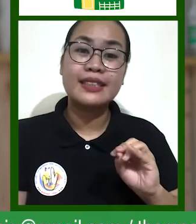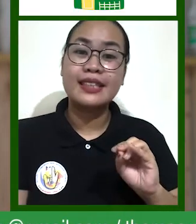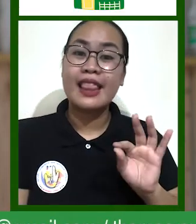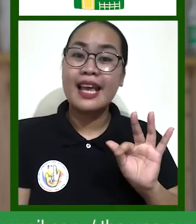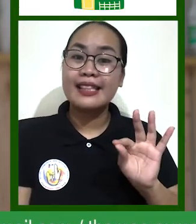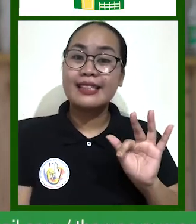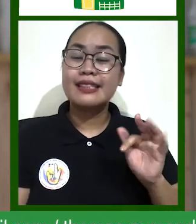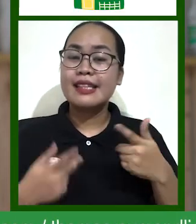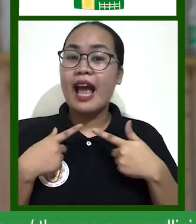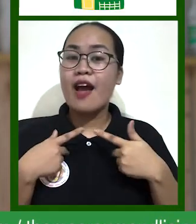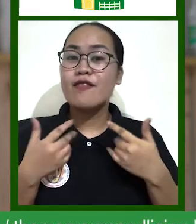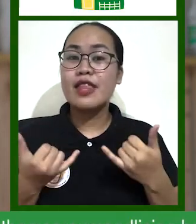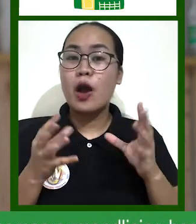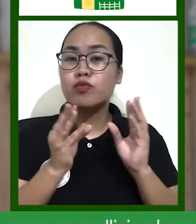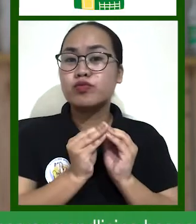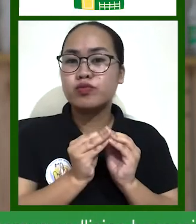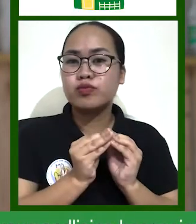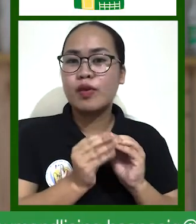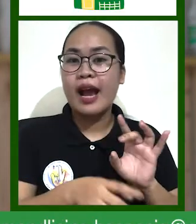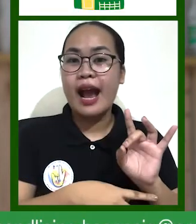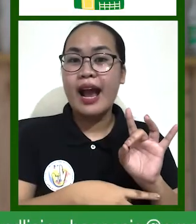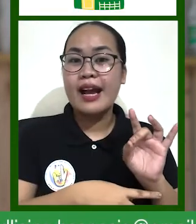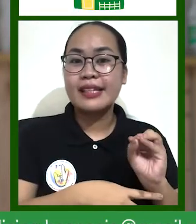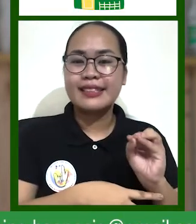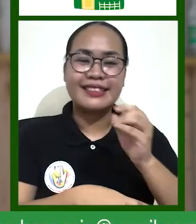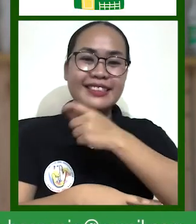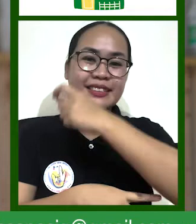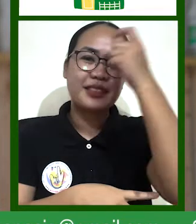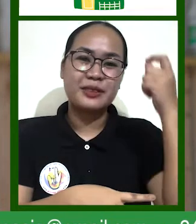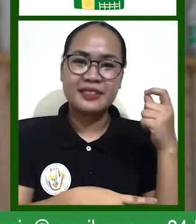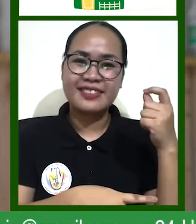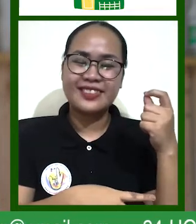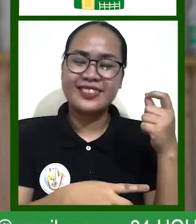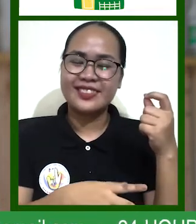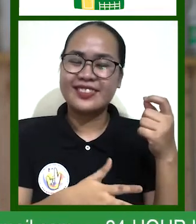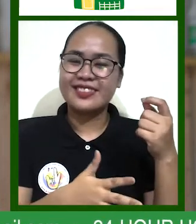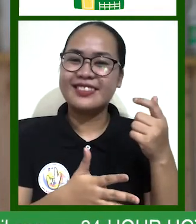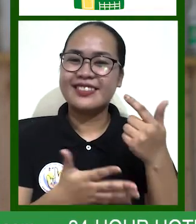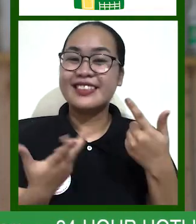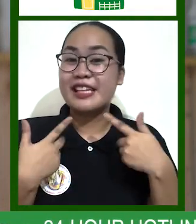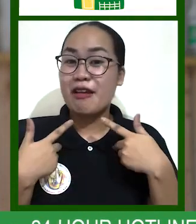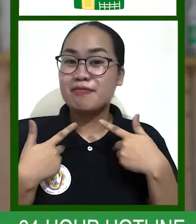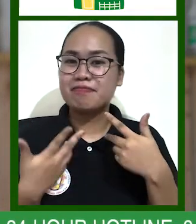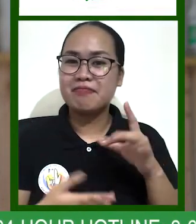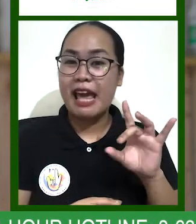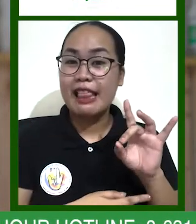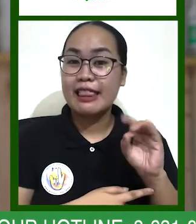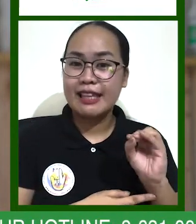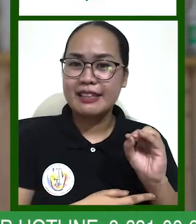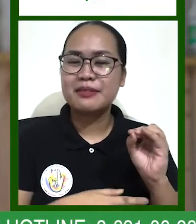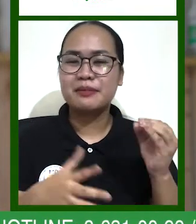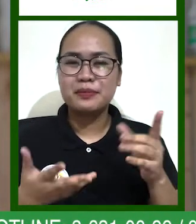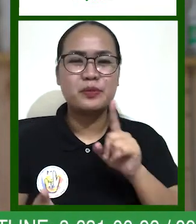2019. We've already had a total of 80 graduates. You know? 80 po yan, no? 80 na graduates. Kaya